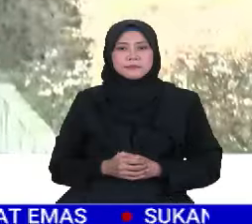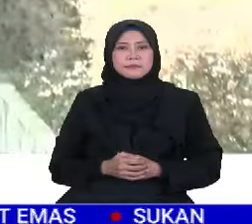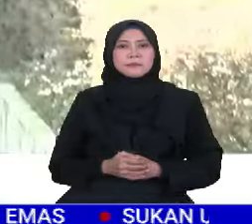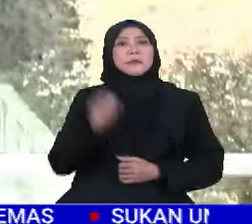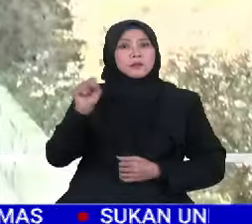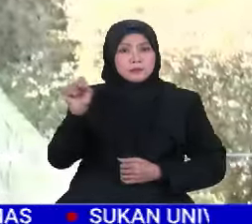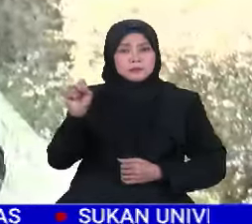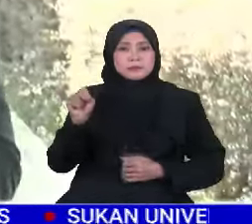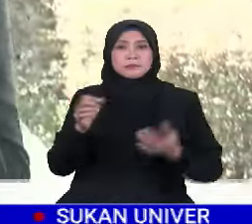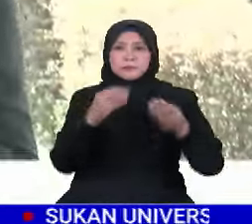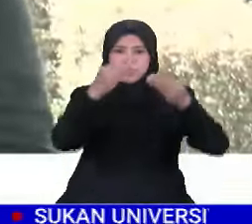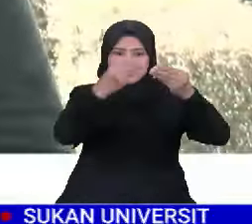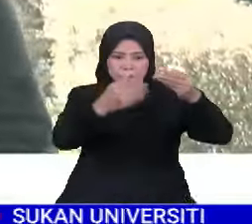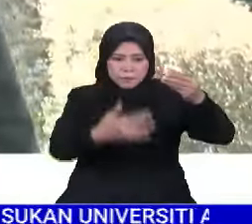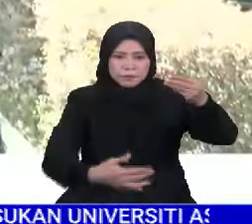Saudara, data menunjukkan